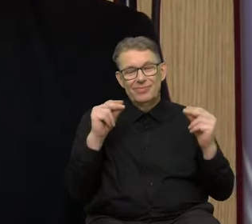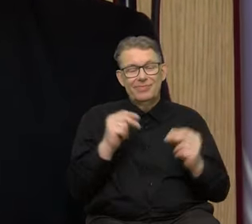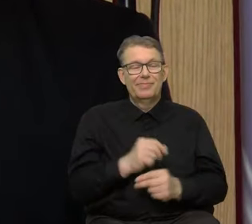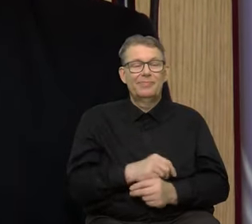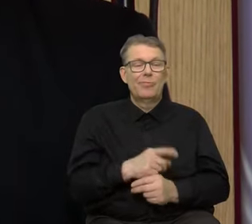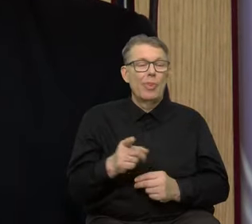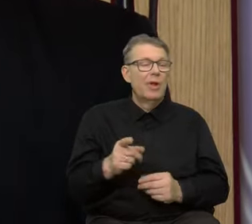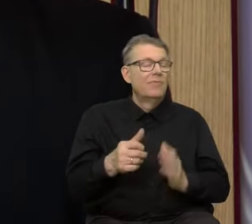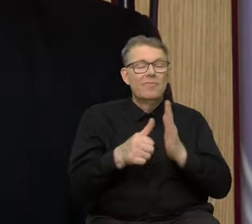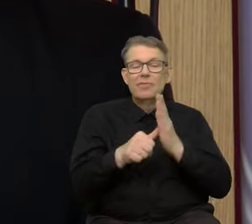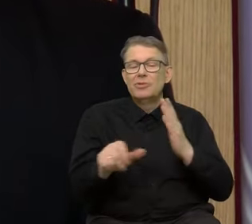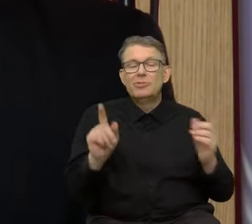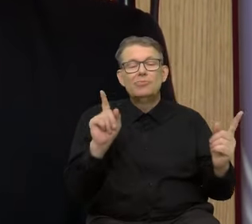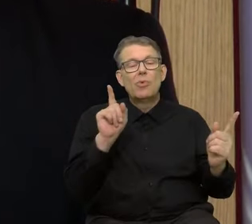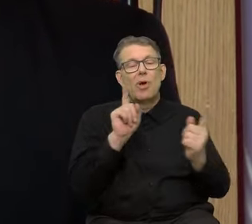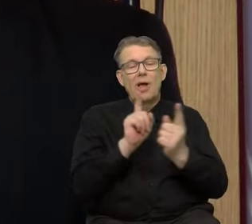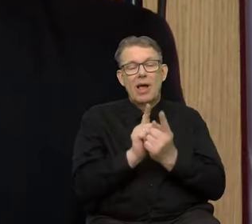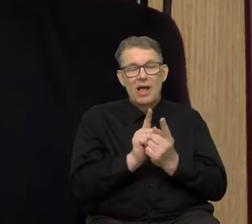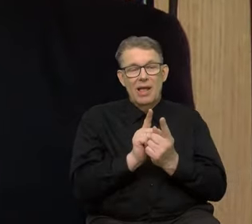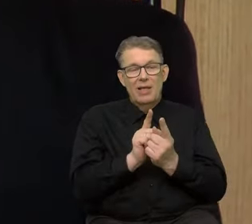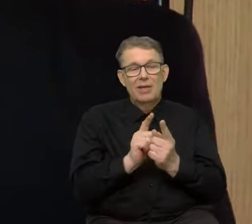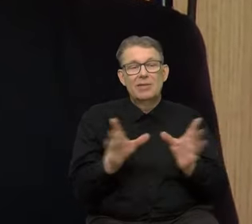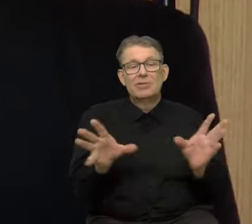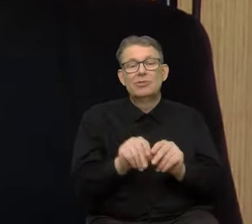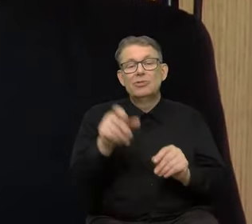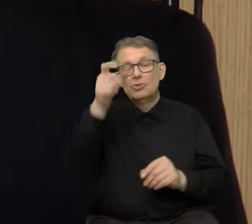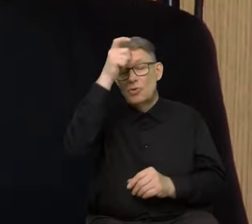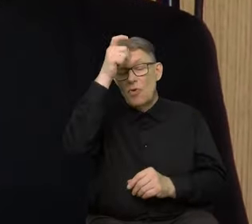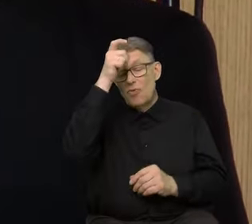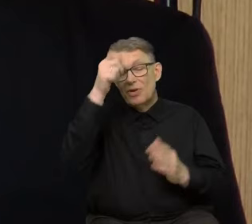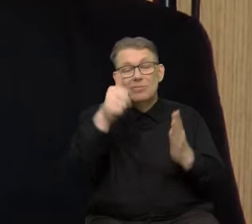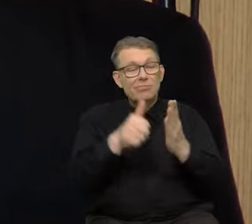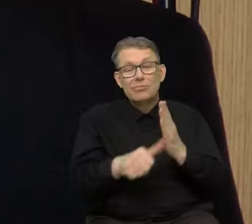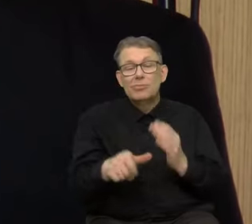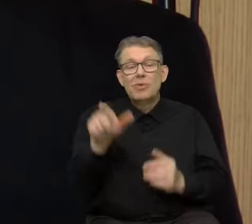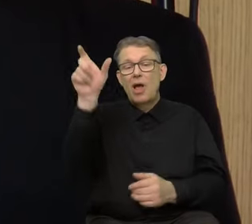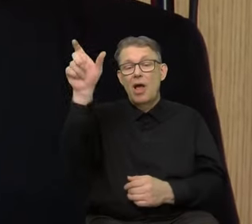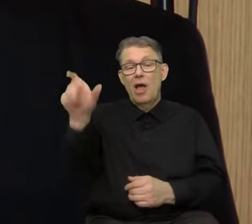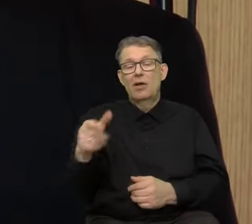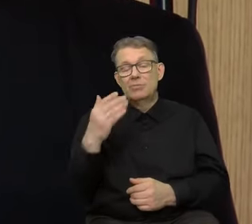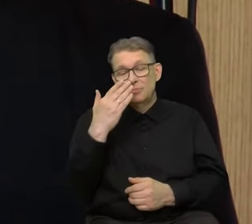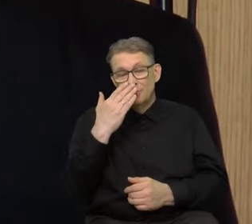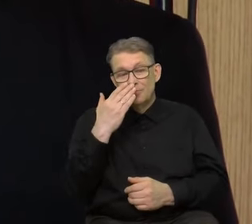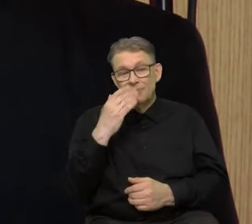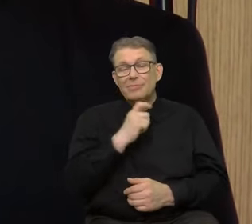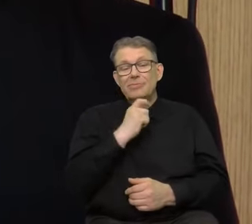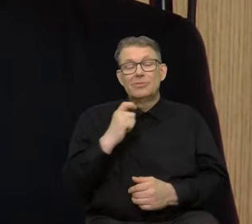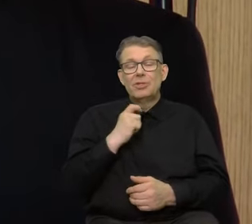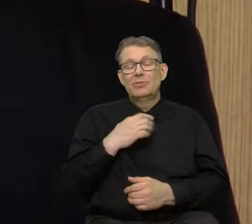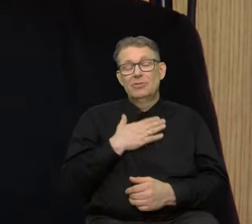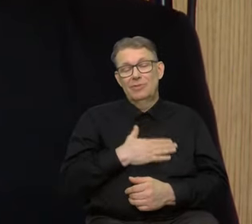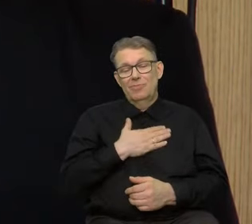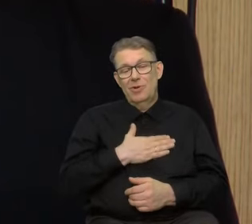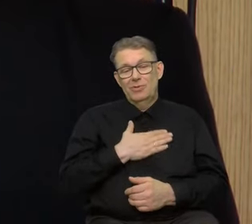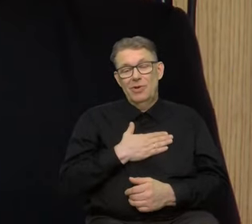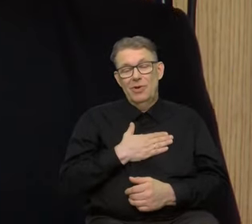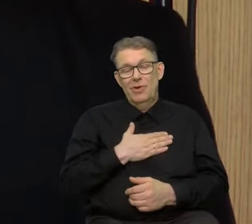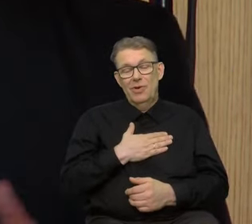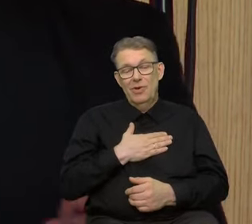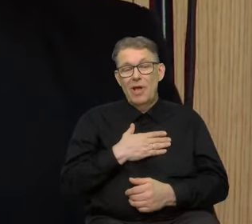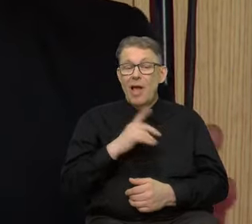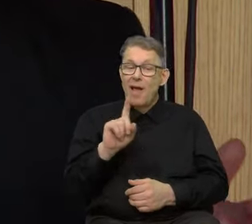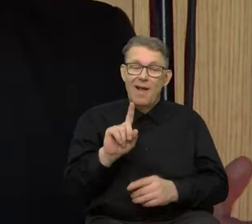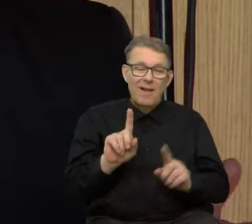Niezwykłe spotkanie z człowiekiem niezwykłym, jakim był ksiądz Michał Sopoćko,